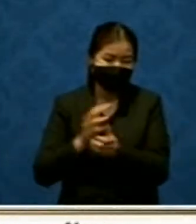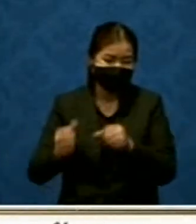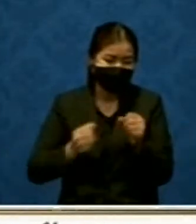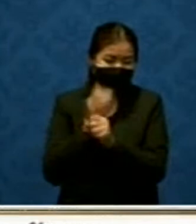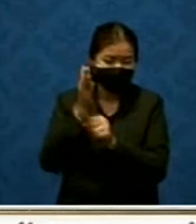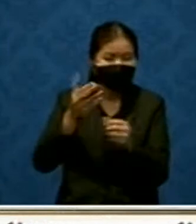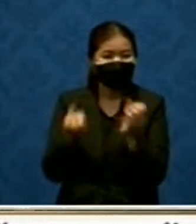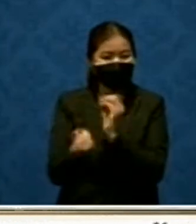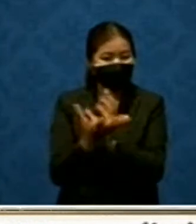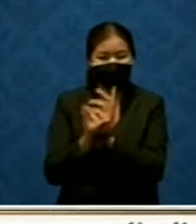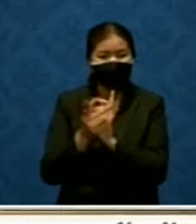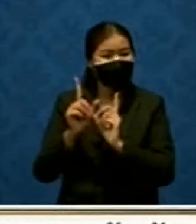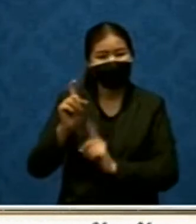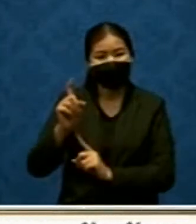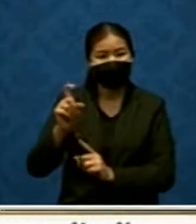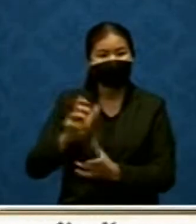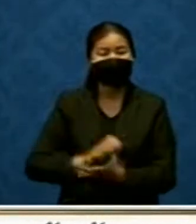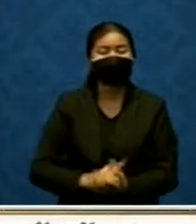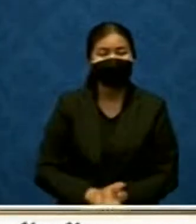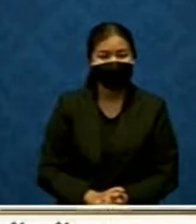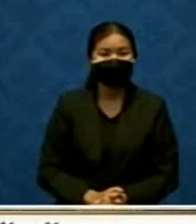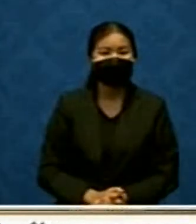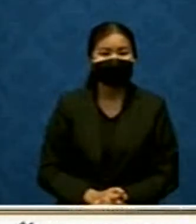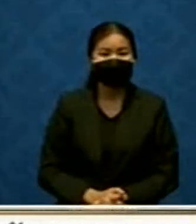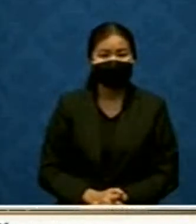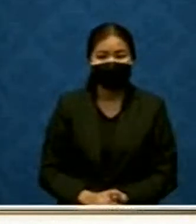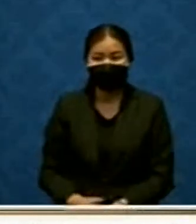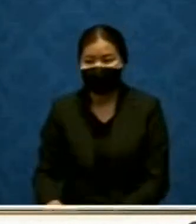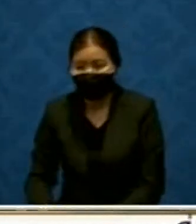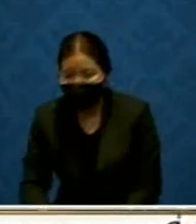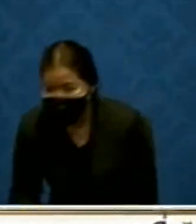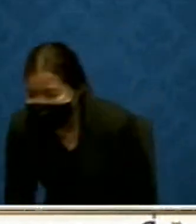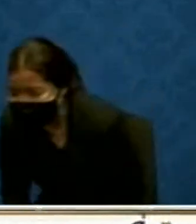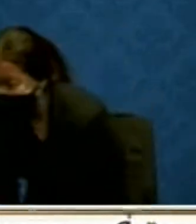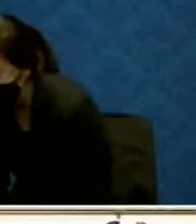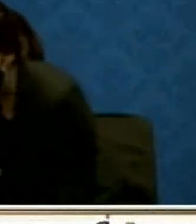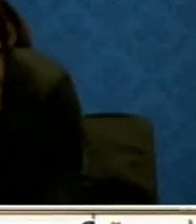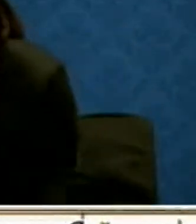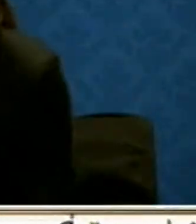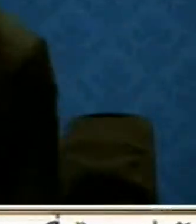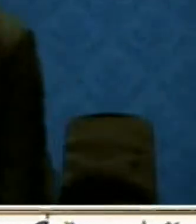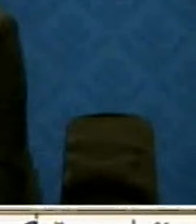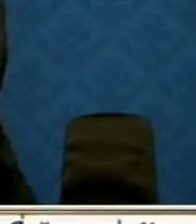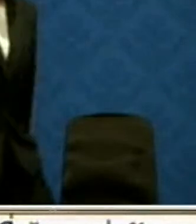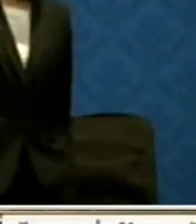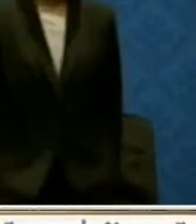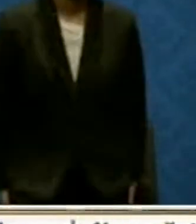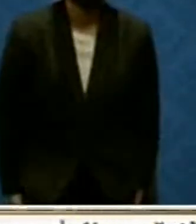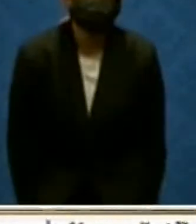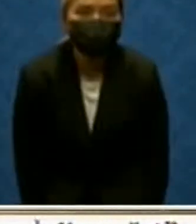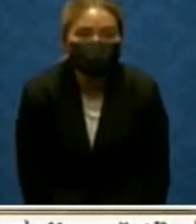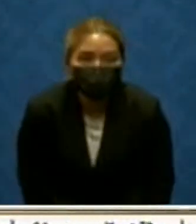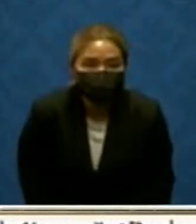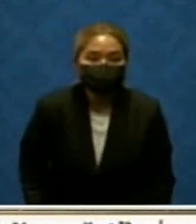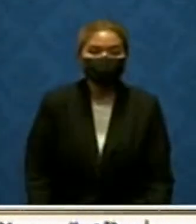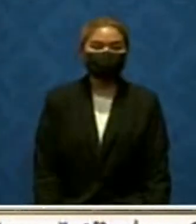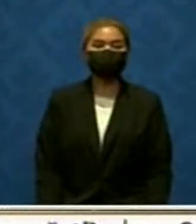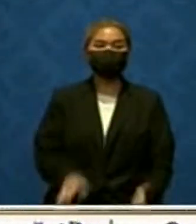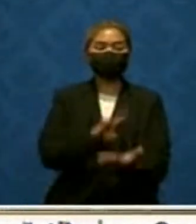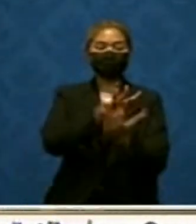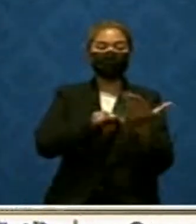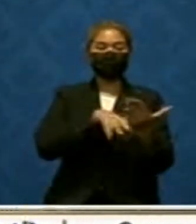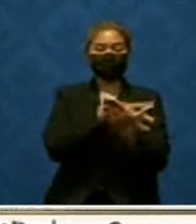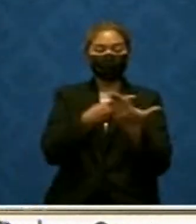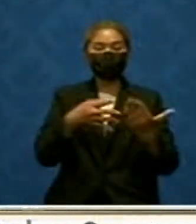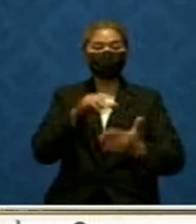i แ่นอนintellect s. five เติบโตชีวเป็มตรULVOัสงวอล้ม่านลมตี สราวุ refer อยู่